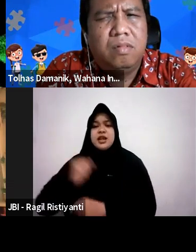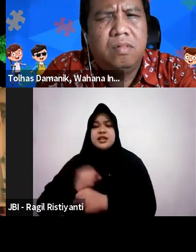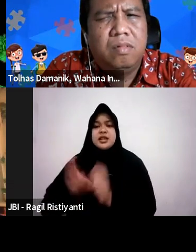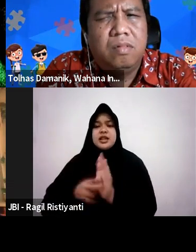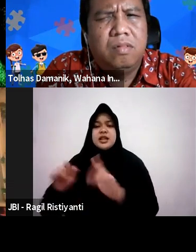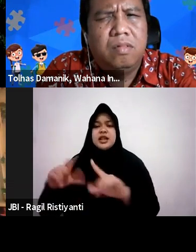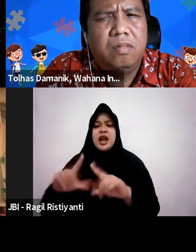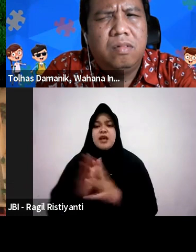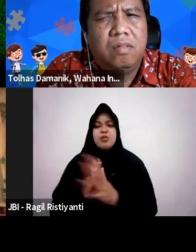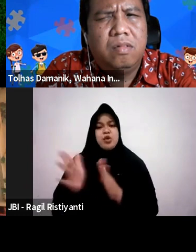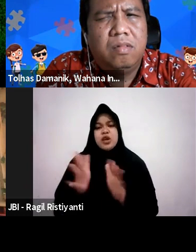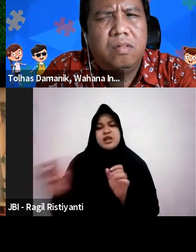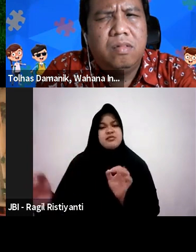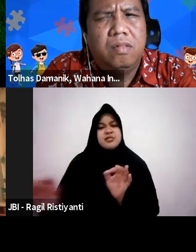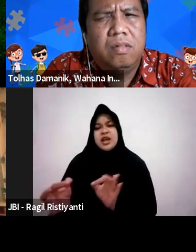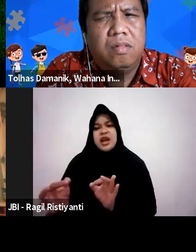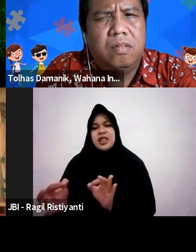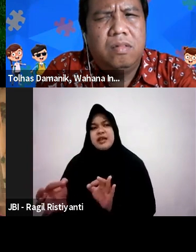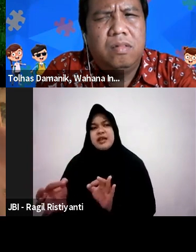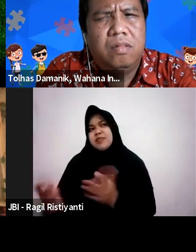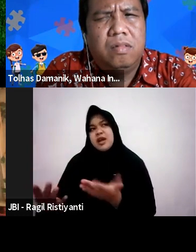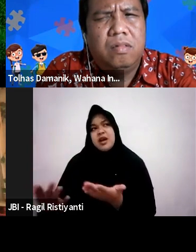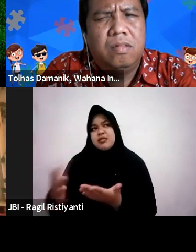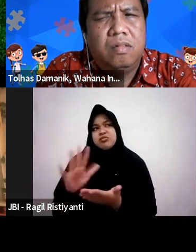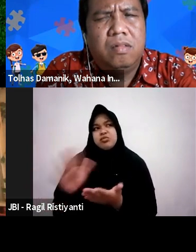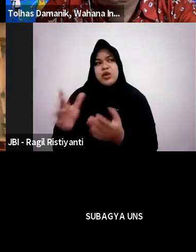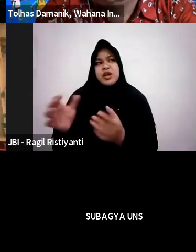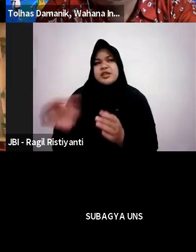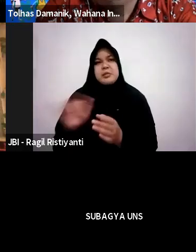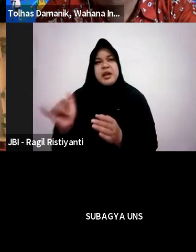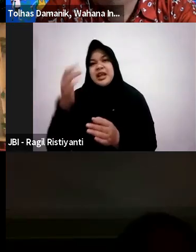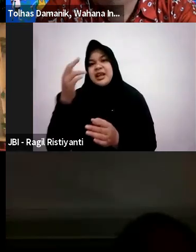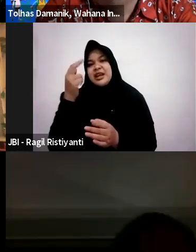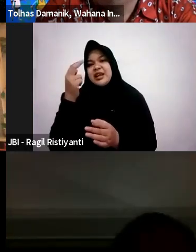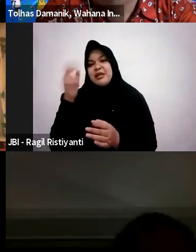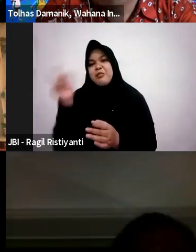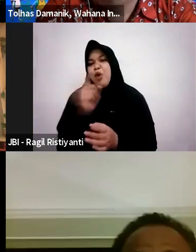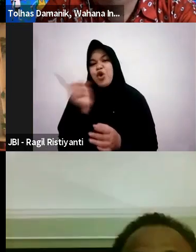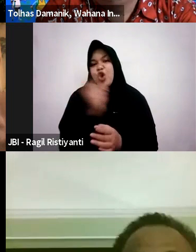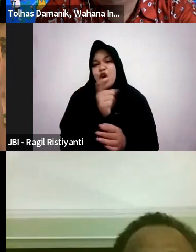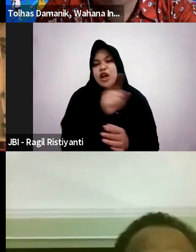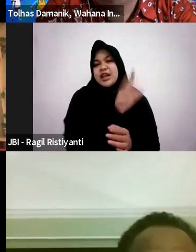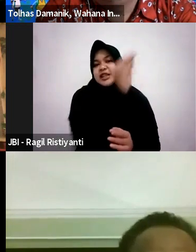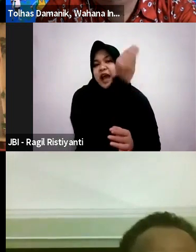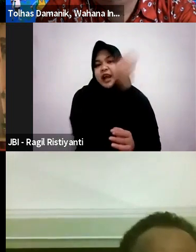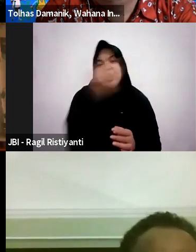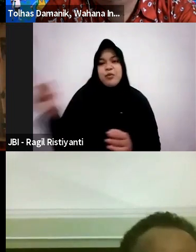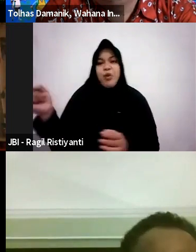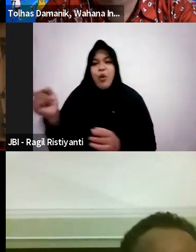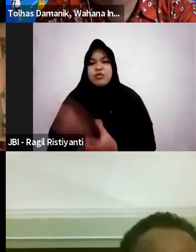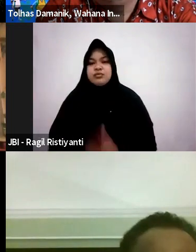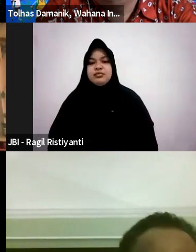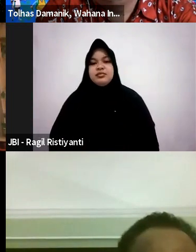kata-kata itu mungkin di Bogor seperti itulah jadi Virginia maryland sama Osin kondisi itu kayak Jabodetabek